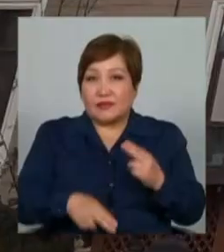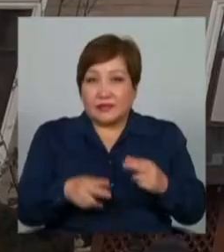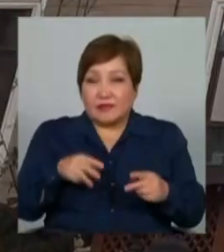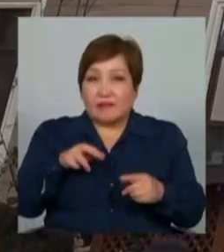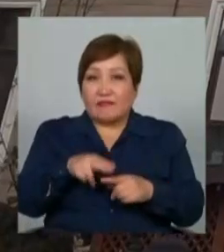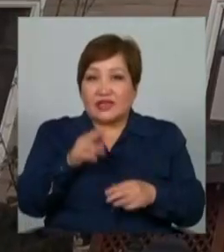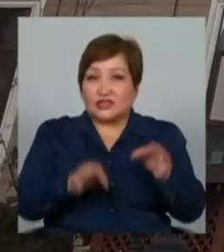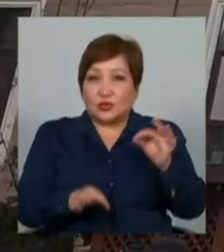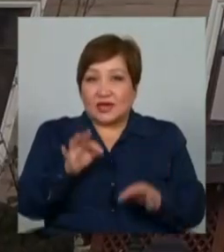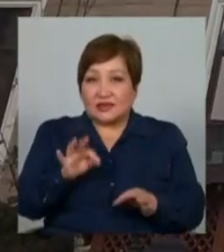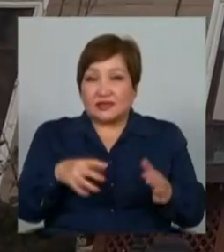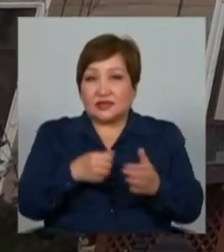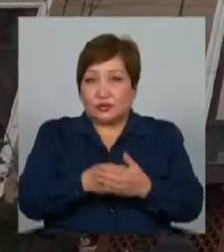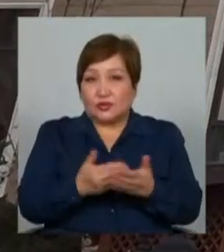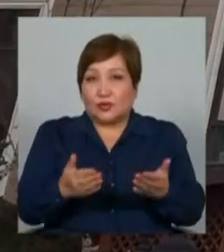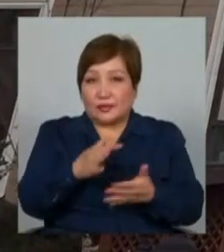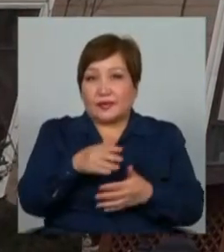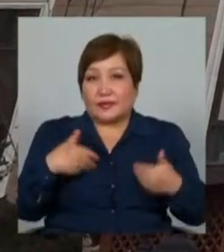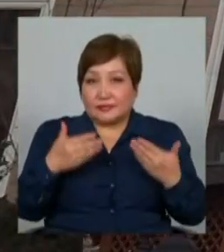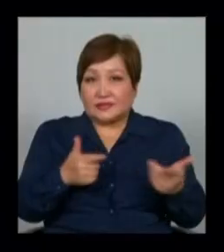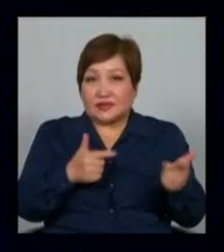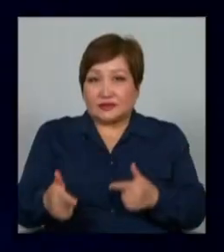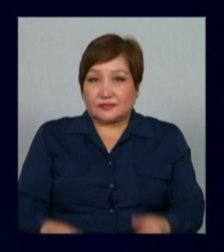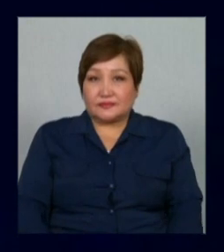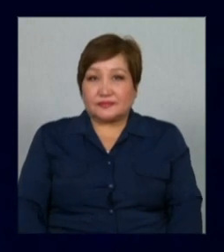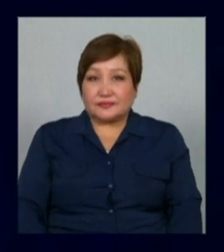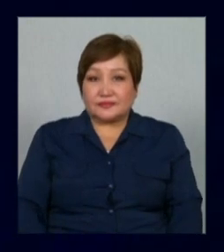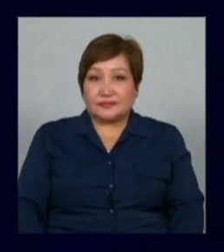Еркін Ғаниқалуов, Алматы телеарнасы.